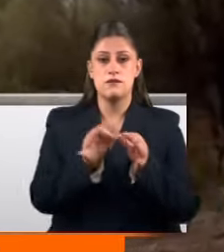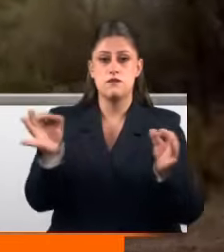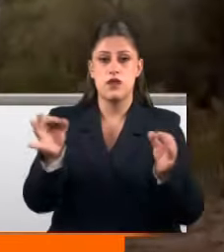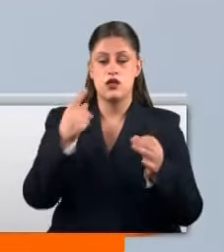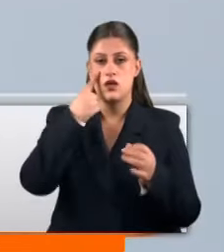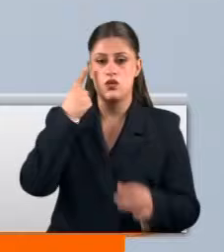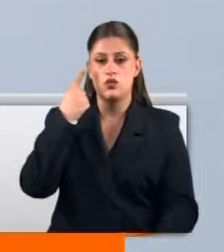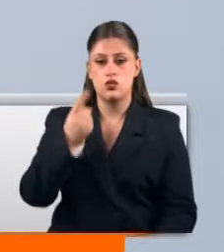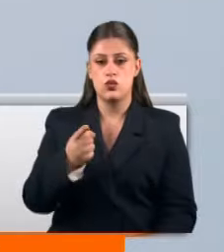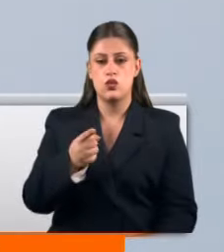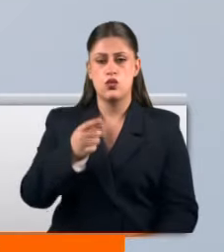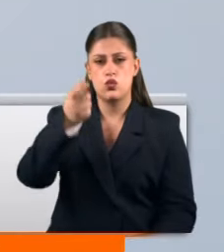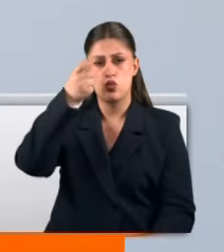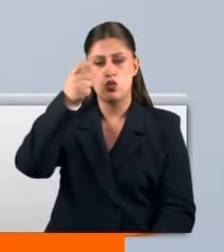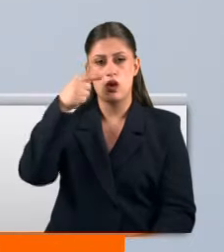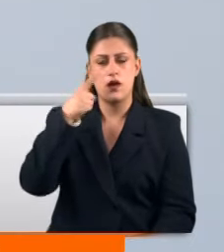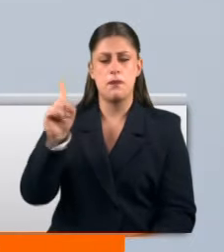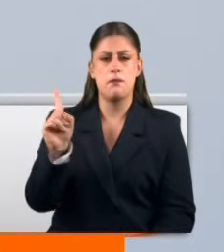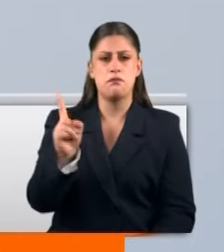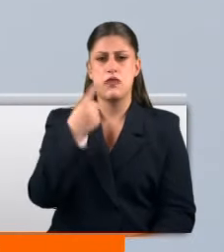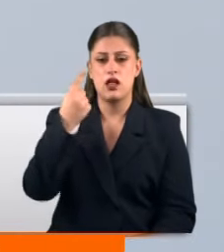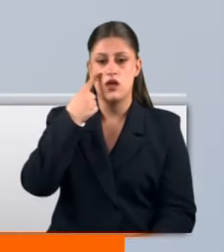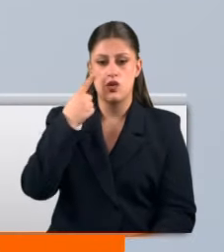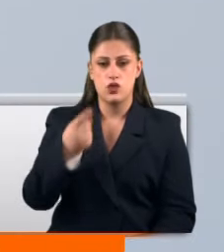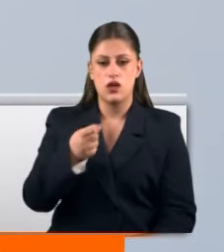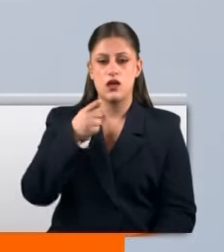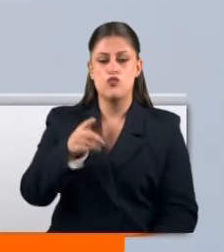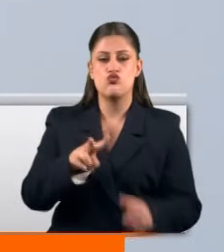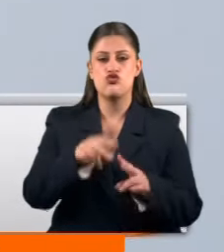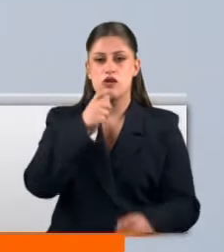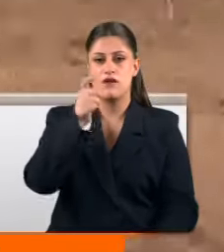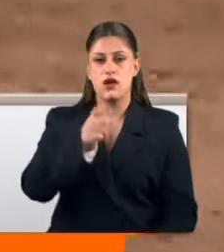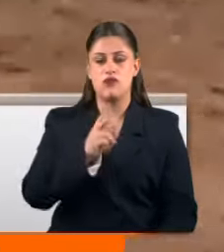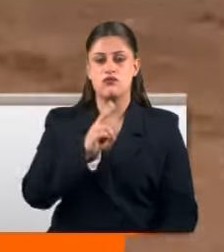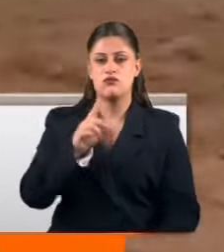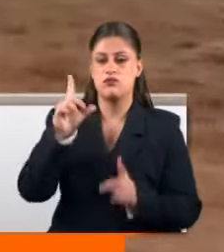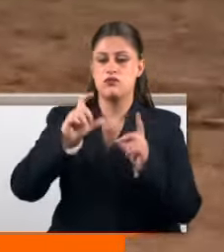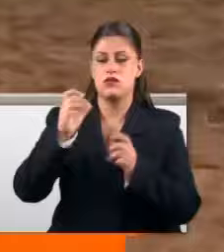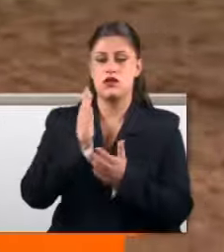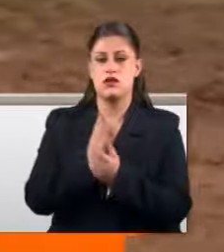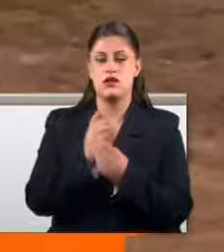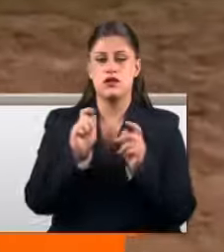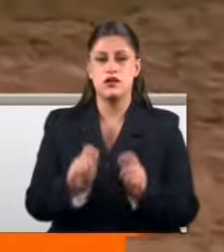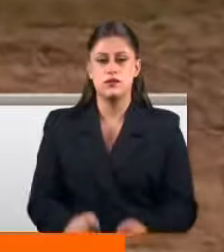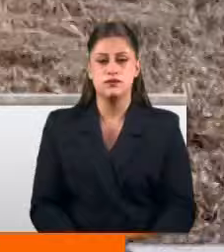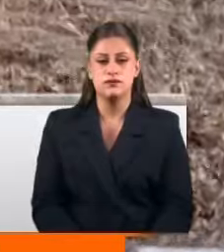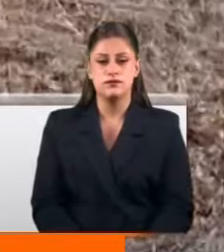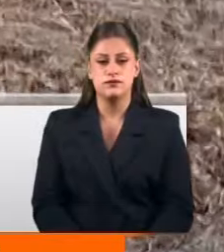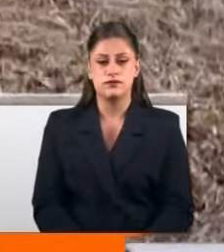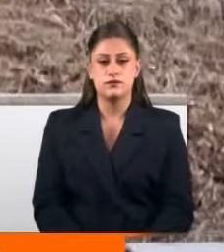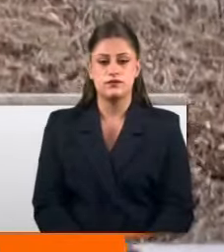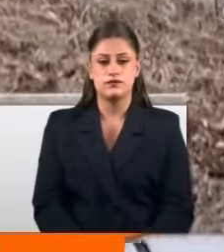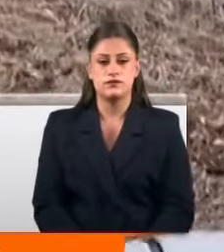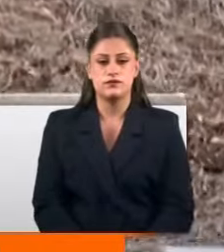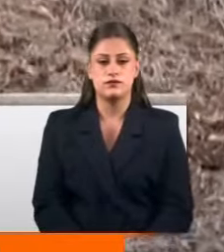nadir görülen Ak kuyruklu kartalı Doğa fotoğrafçısı Mustafa Aslan kaydı aldı çok